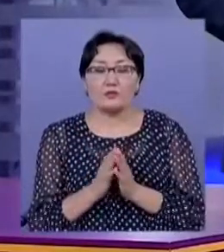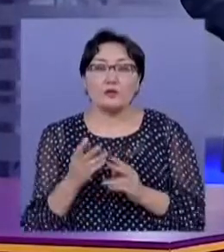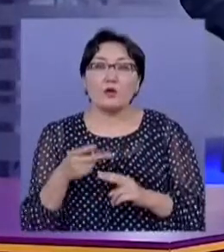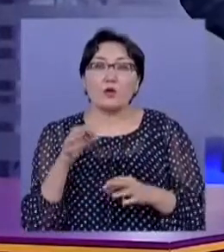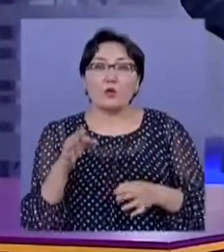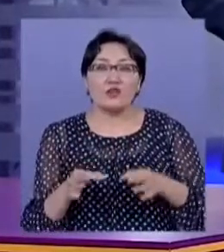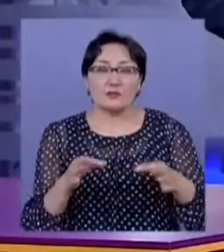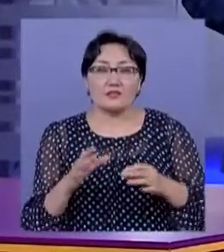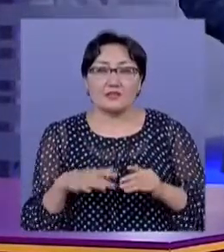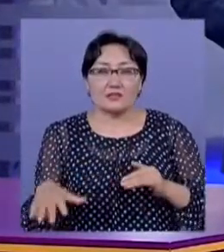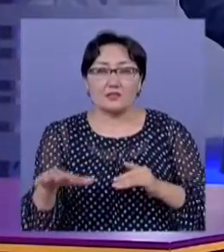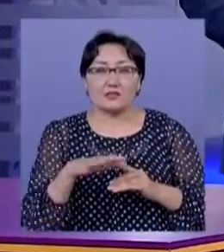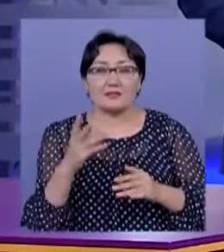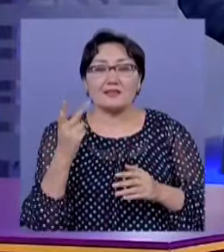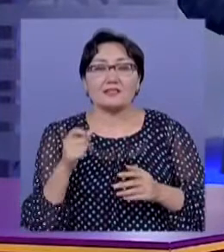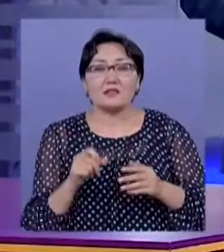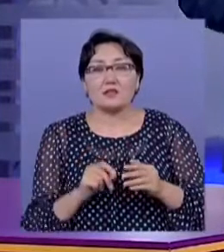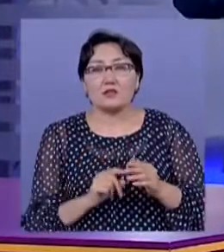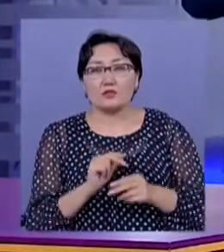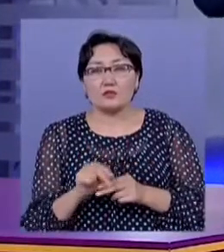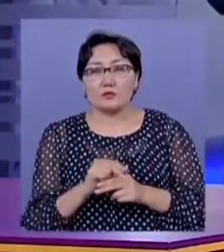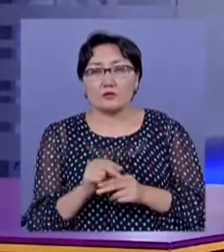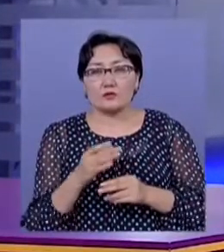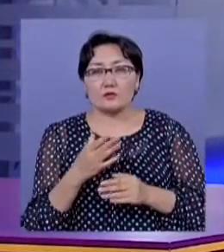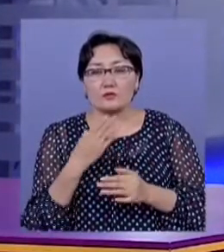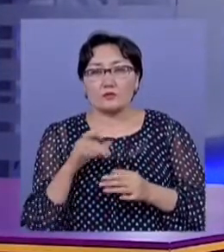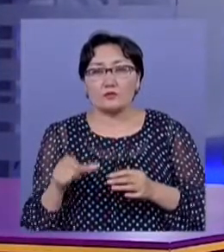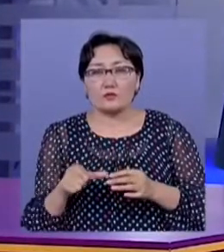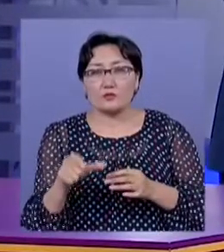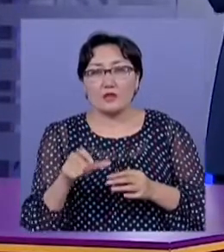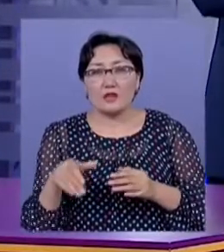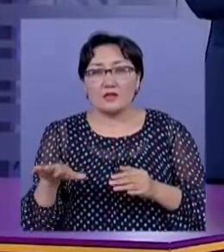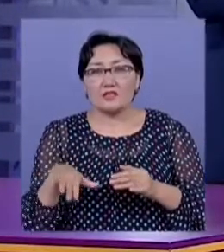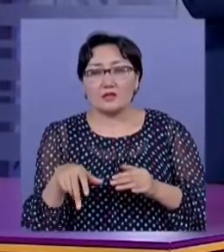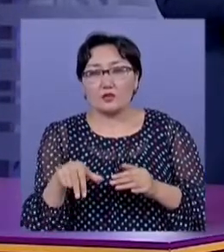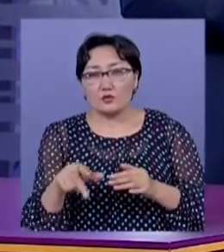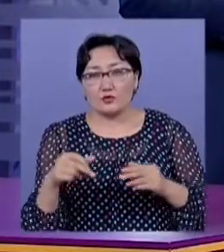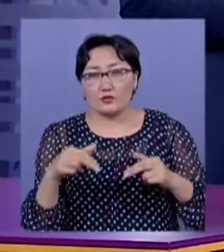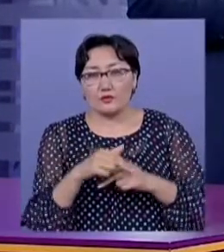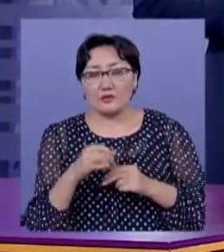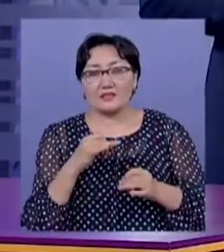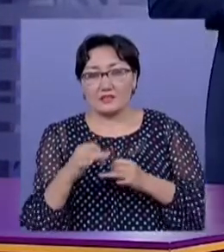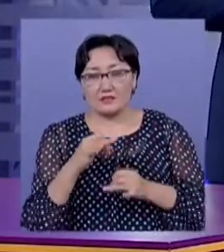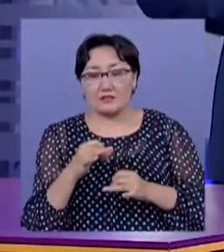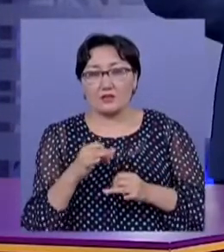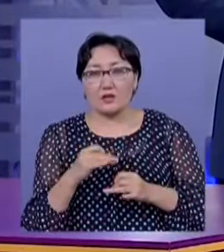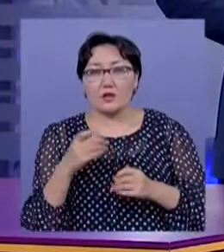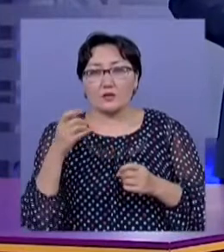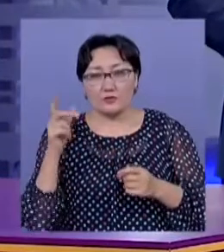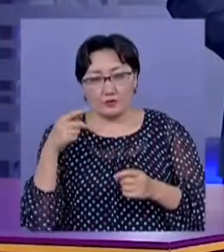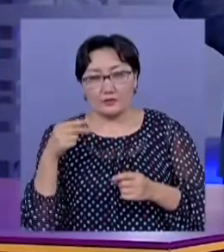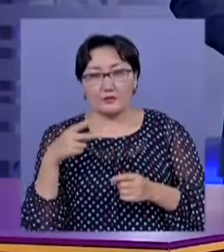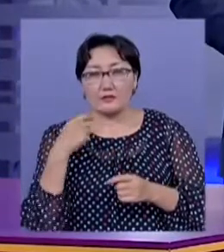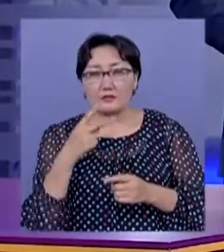ойылып жатқан аумақтар қашан жөнделеді? Өзім өзеннің қапталына барып жағалауда жүрген тұрғындармен тілдескен едім. Сюжетке назар